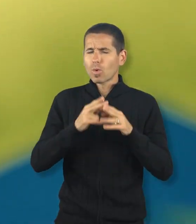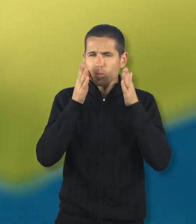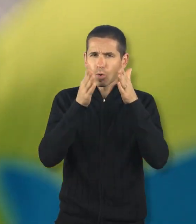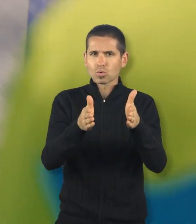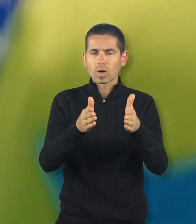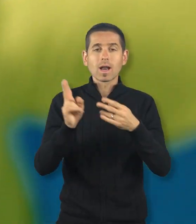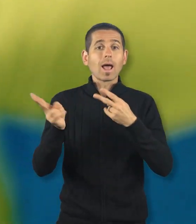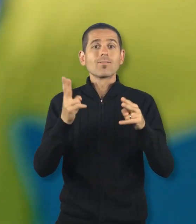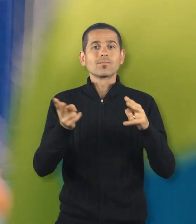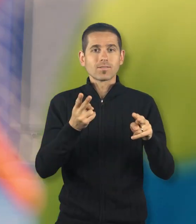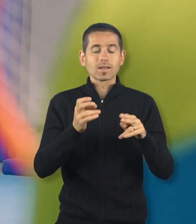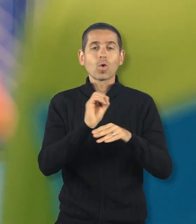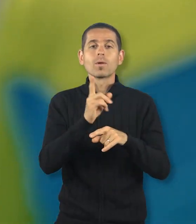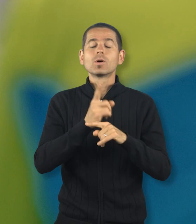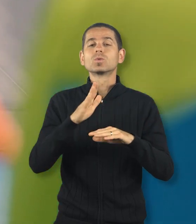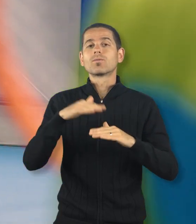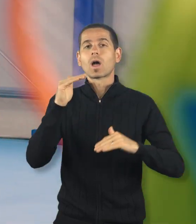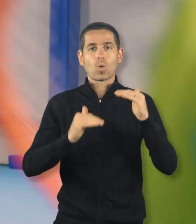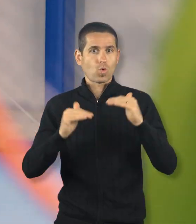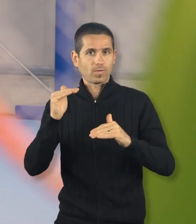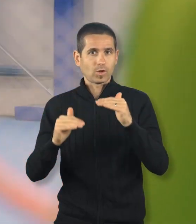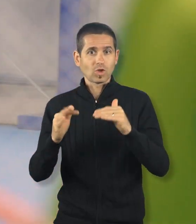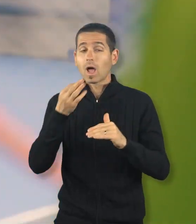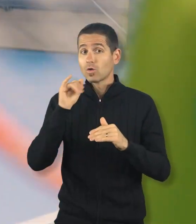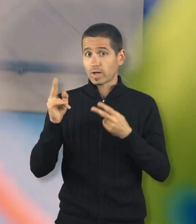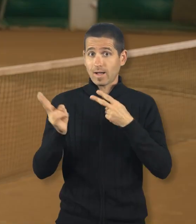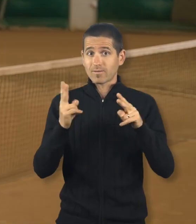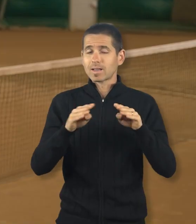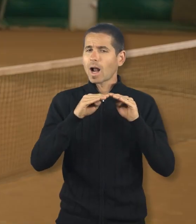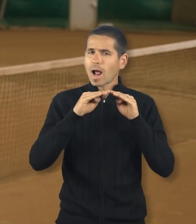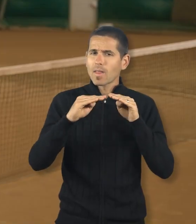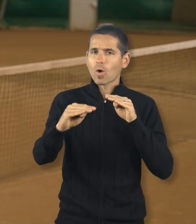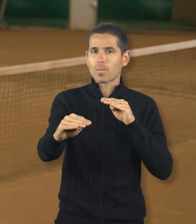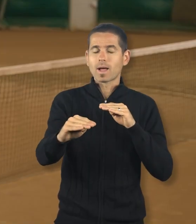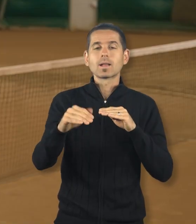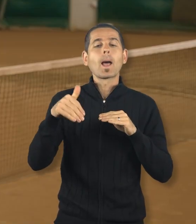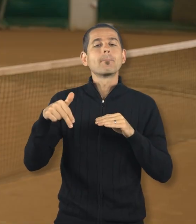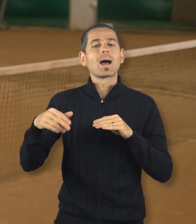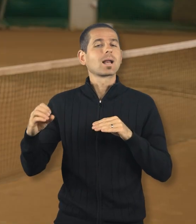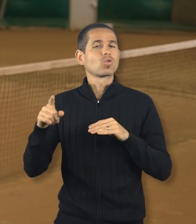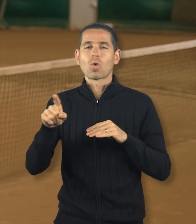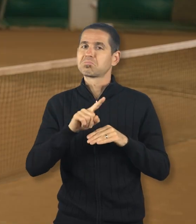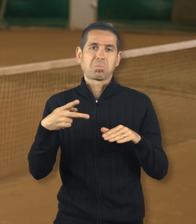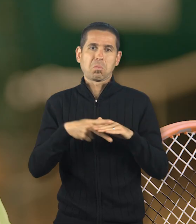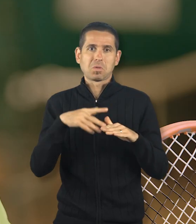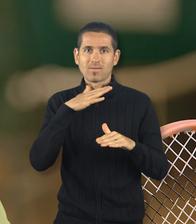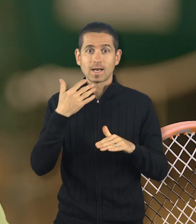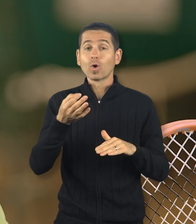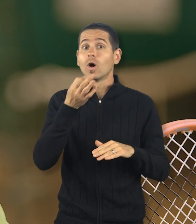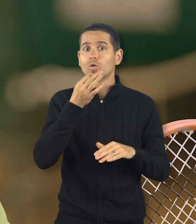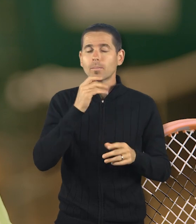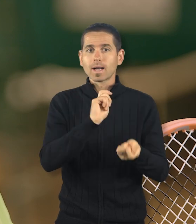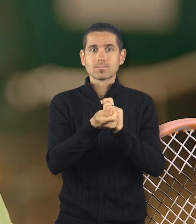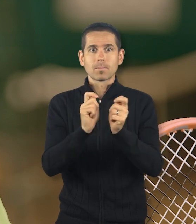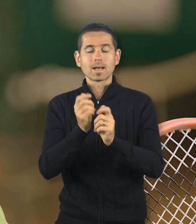pozoren. Veter vpliva tudi na ravnotežje. Vkolikor je veter enakomeren, Marina to ne zmoti toliko.